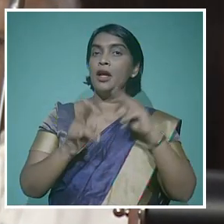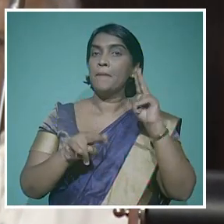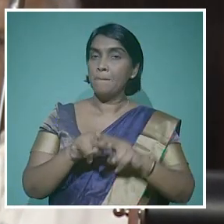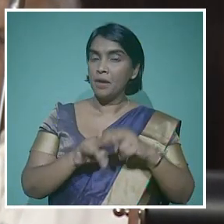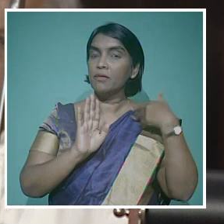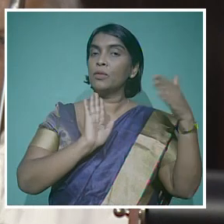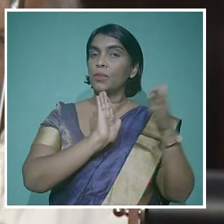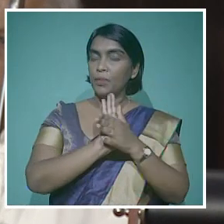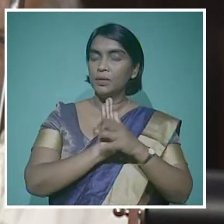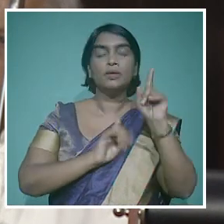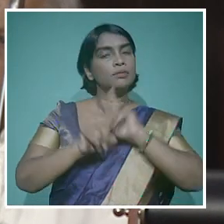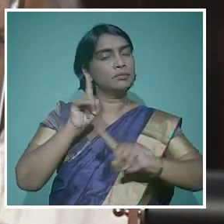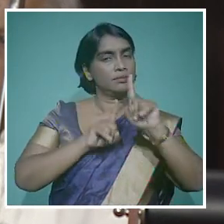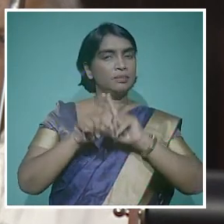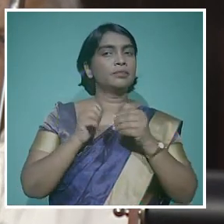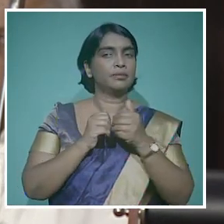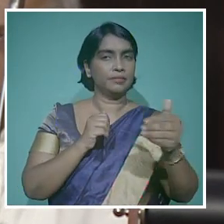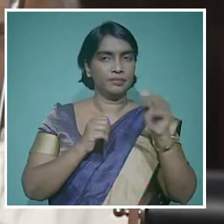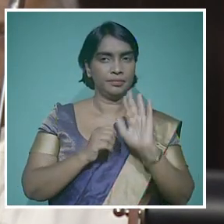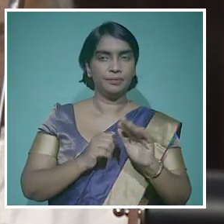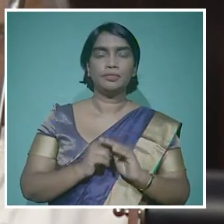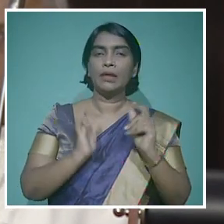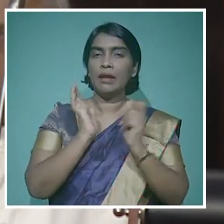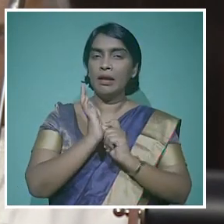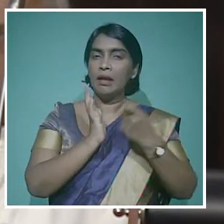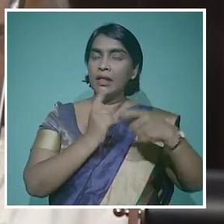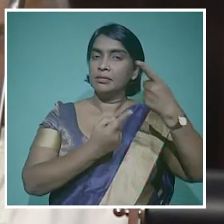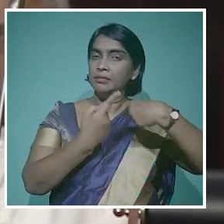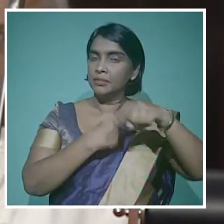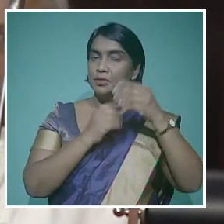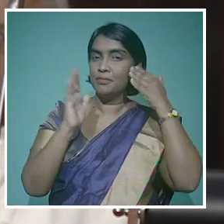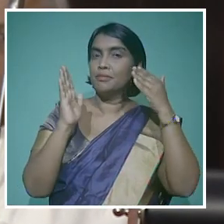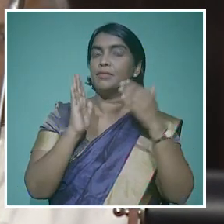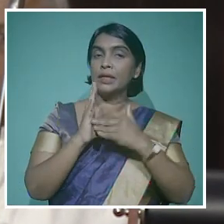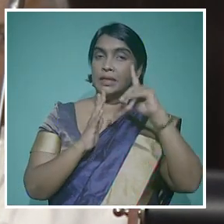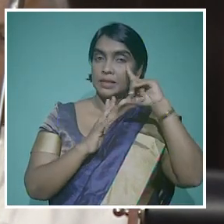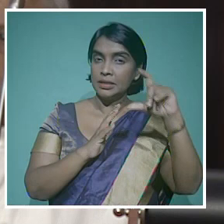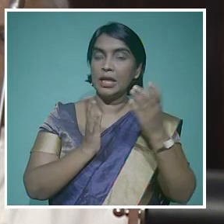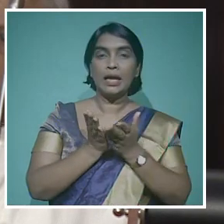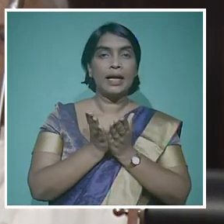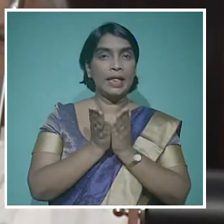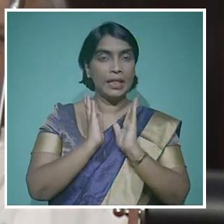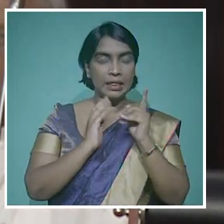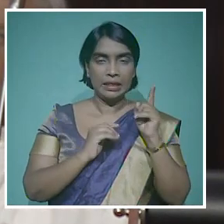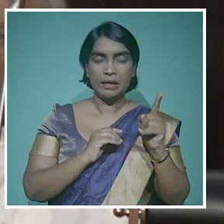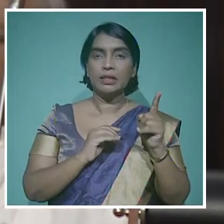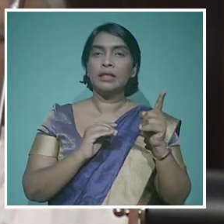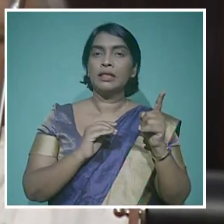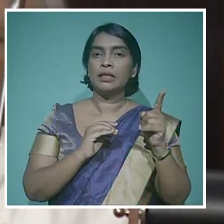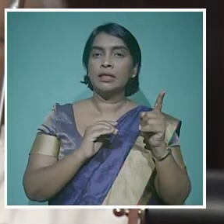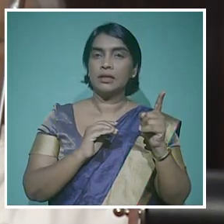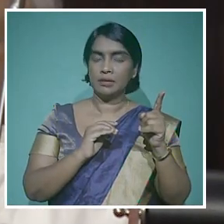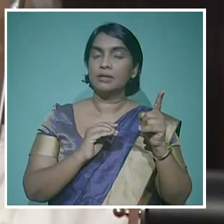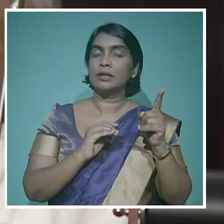සමග සාකච්ඡා පැවැත්වෙනවා ණය ප්‍රතිව්‍යගත කිරීම පිළිබඳ චීනය සහ ඉන්දියාව